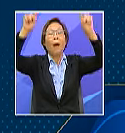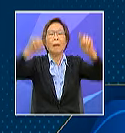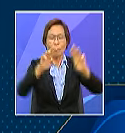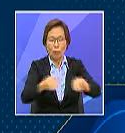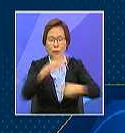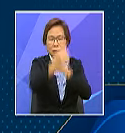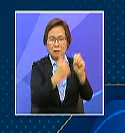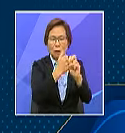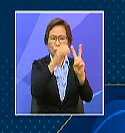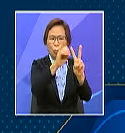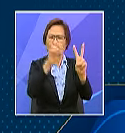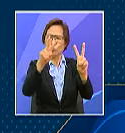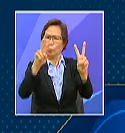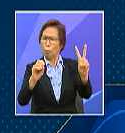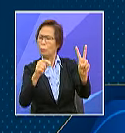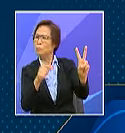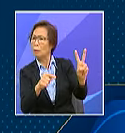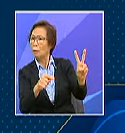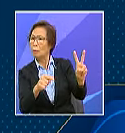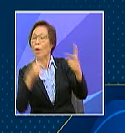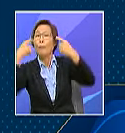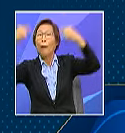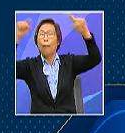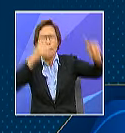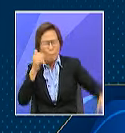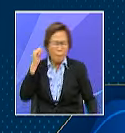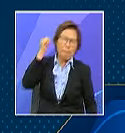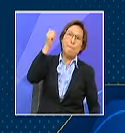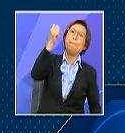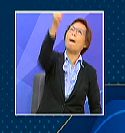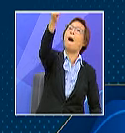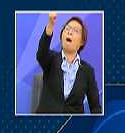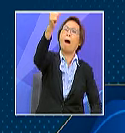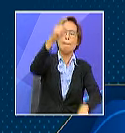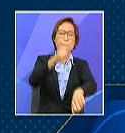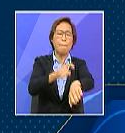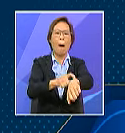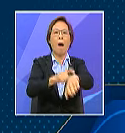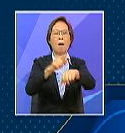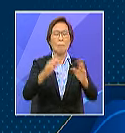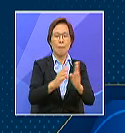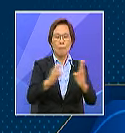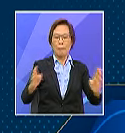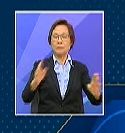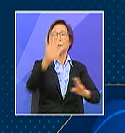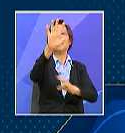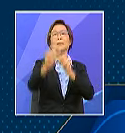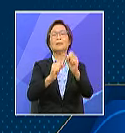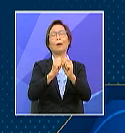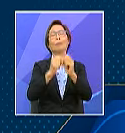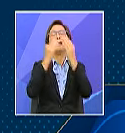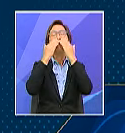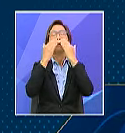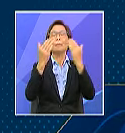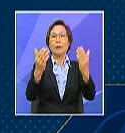tahun 2020 adalah pencapaian terbaik dalam tempoh lima tahun Alhamdulillah